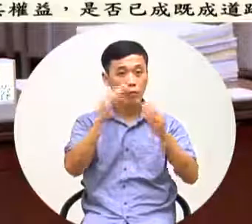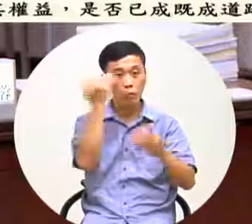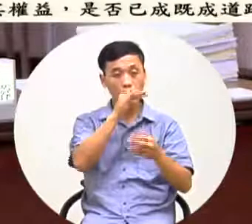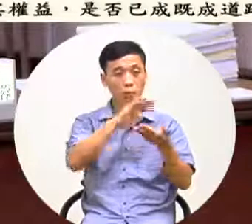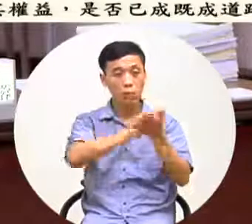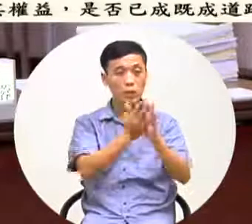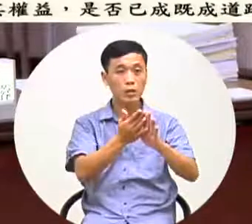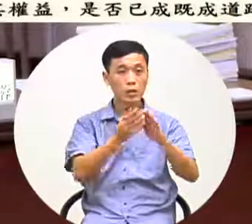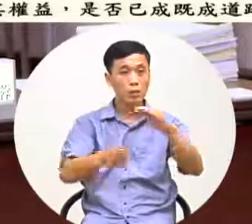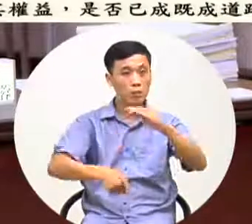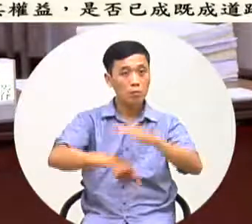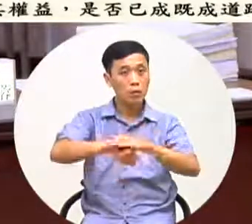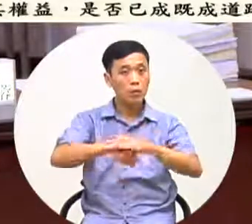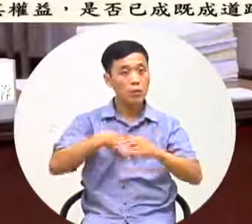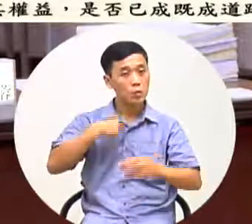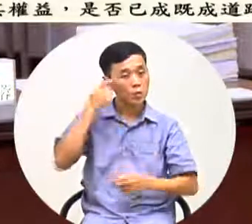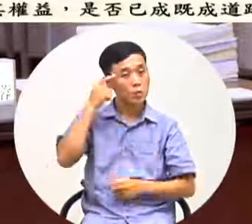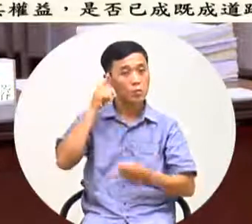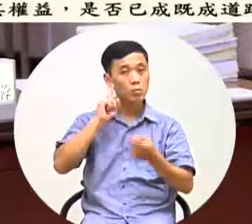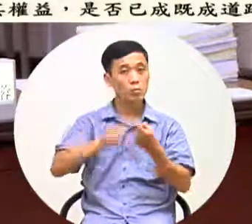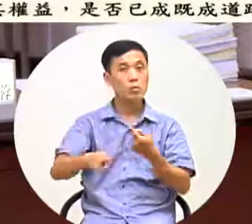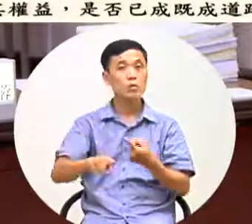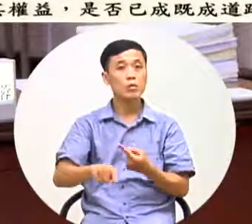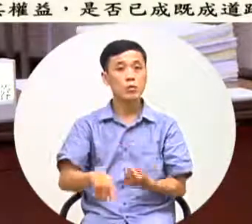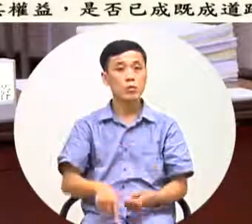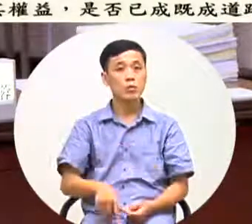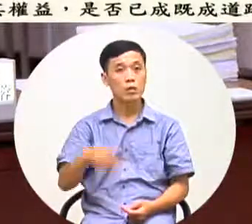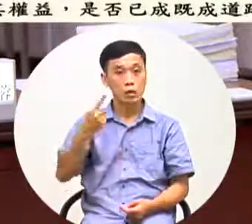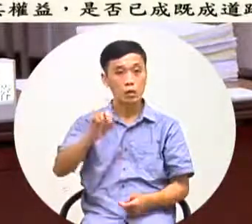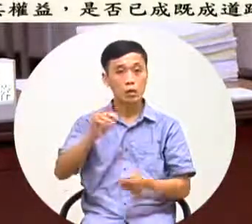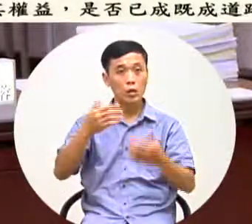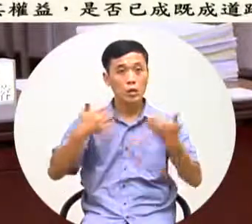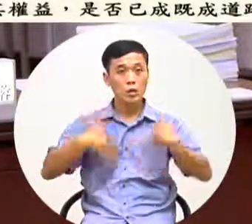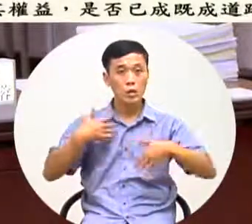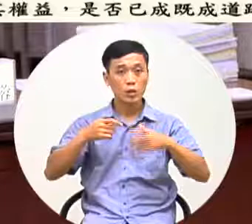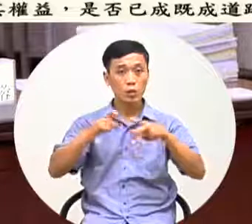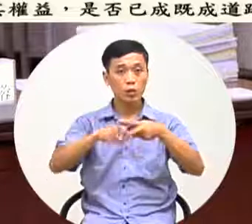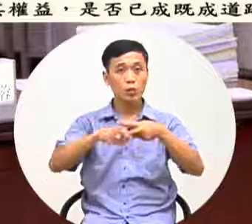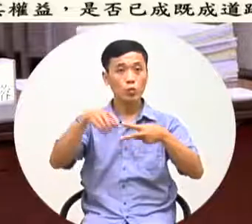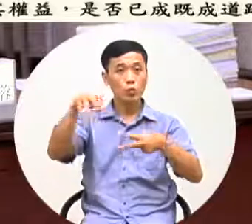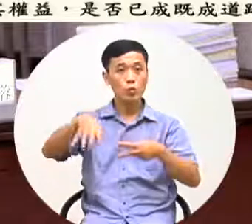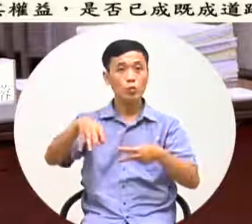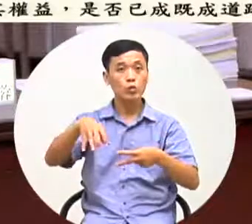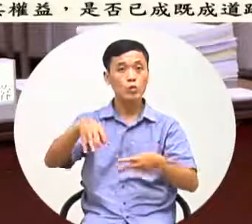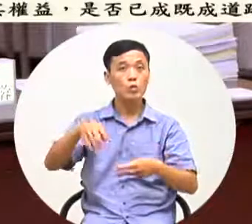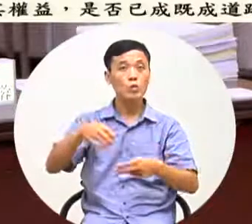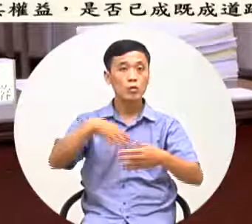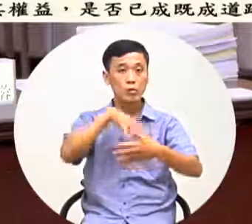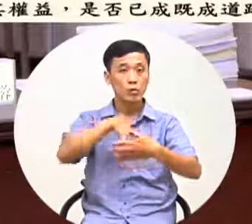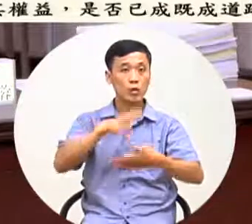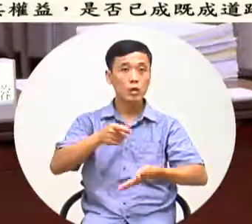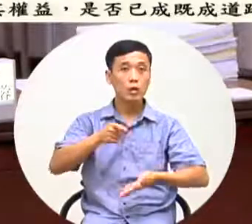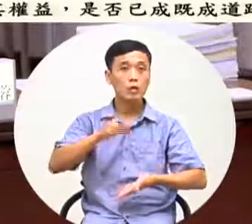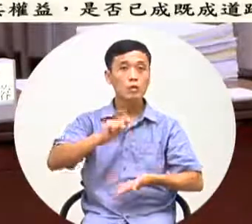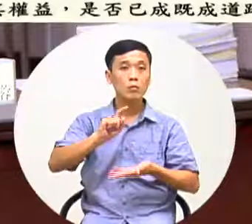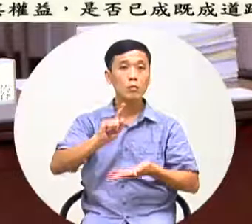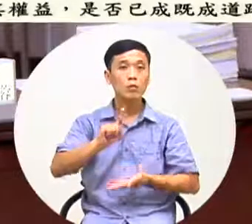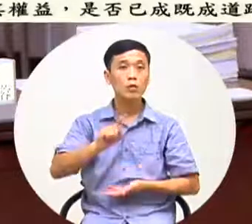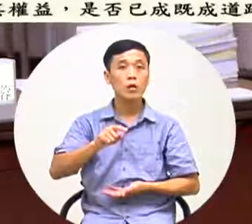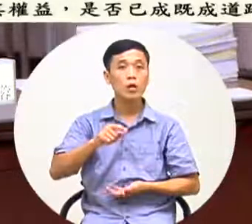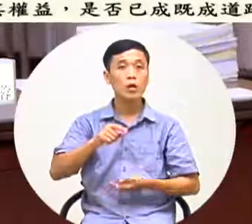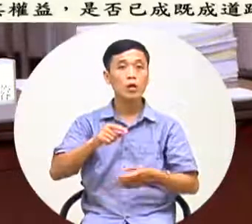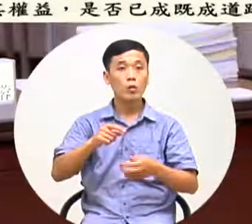哦，过来咱搁提新公厝，对不对？吼。咱一个包括咱一个头拄仔的，咱一个副驾驶的，咱个旅长，